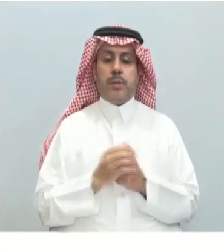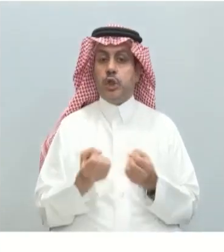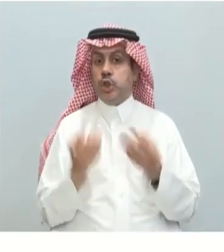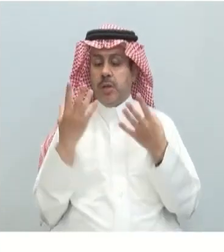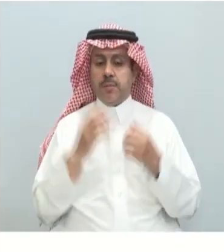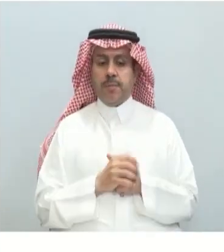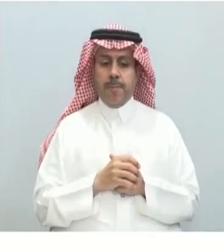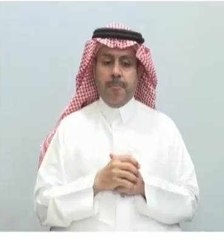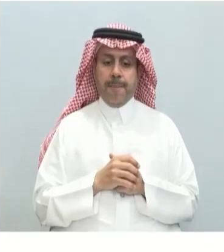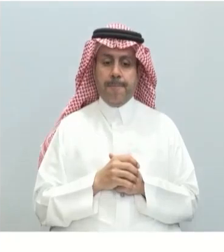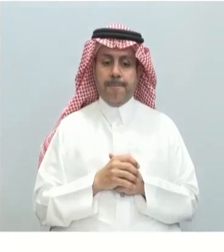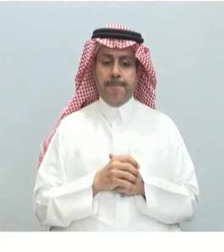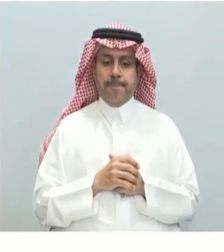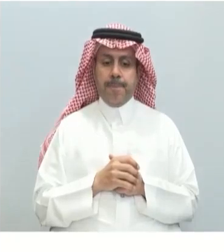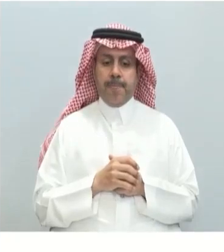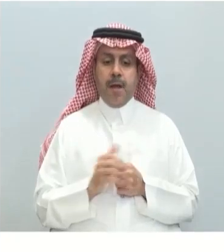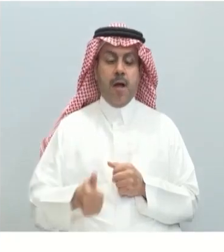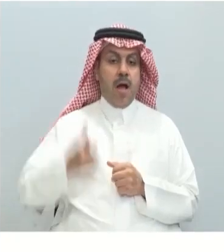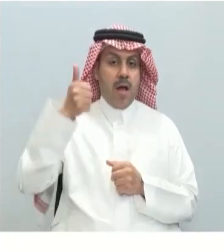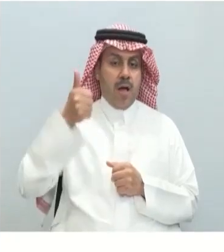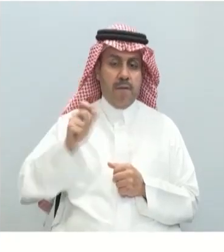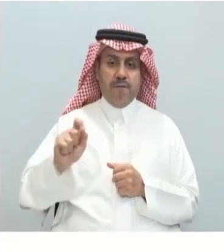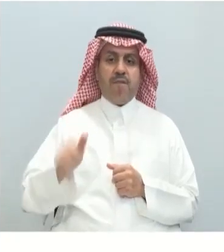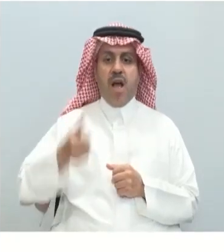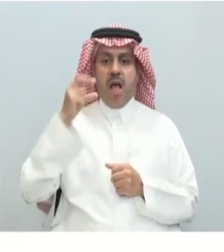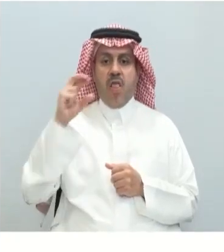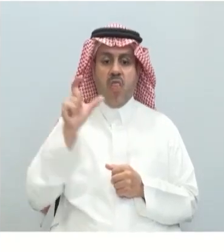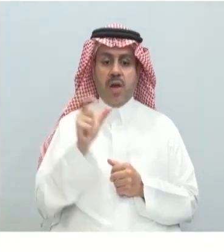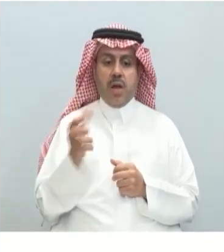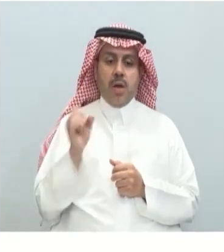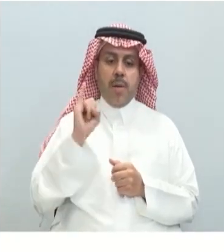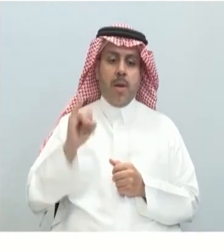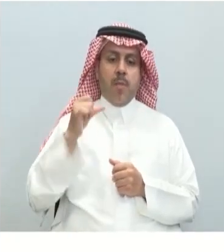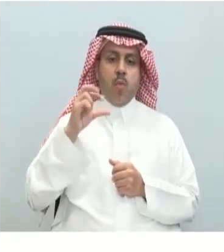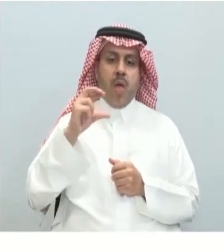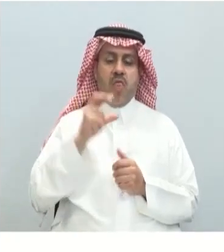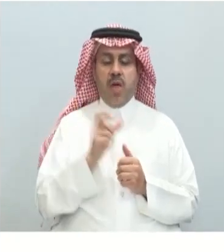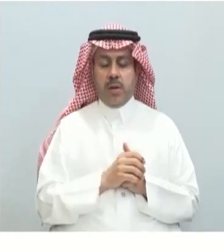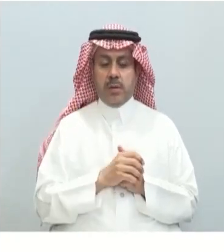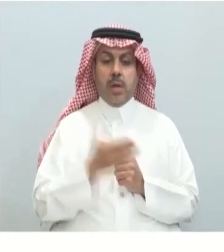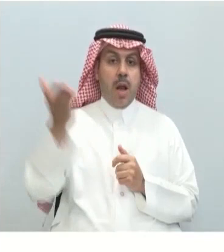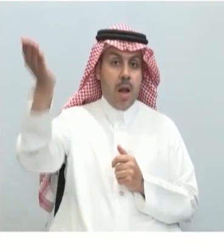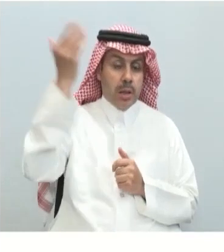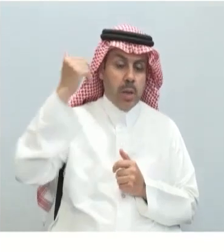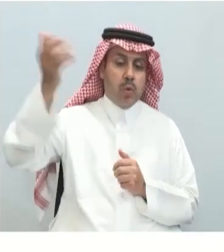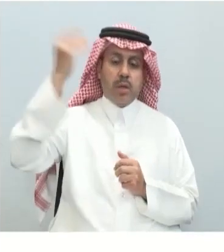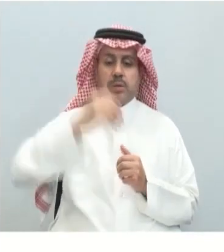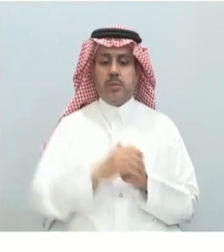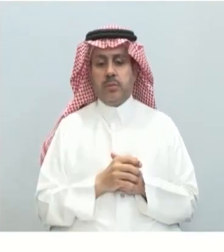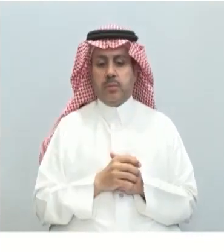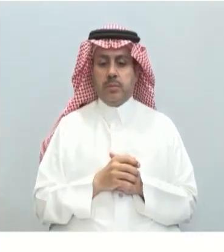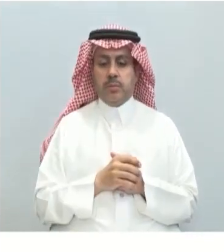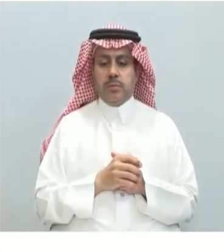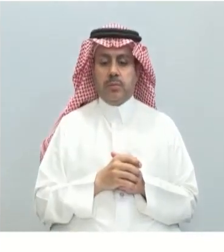الجنه في قوله فاذن مؤذن ما المراد بهذه الجمله اي نادى مناد